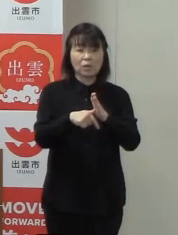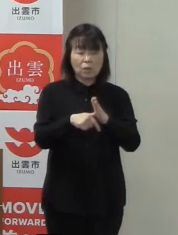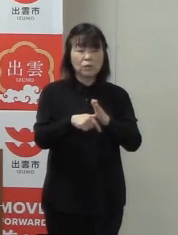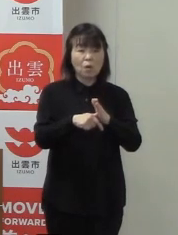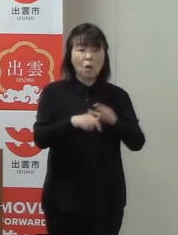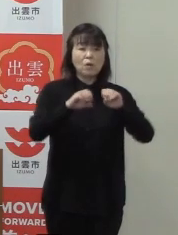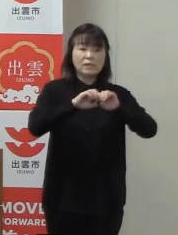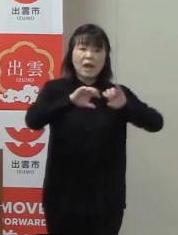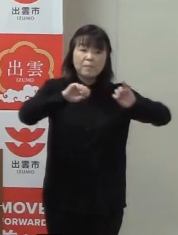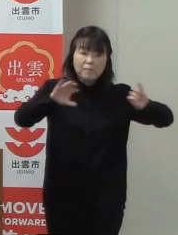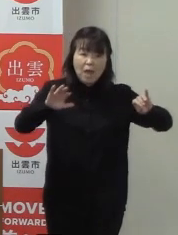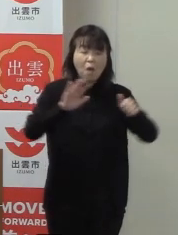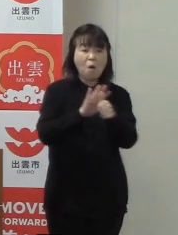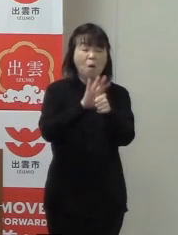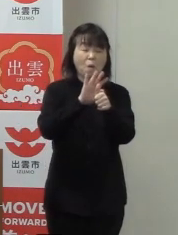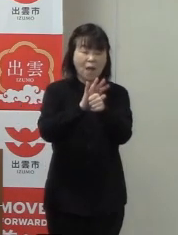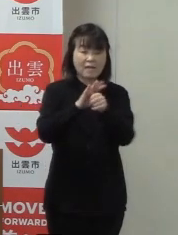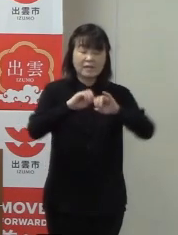終了いたしますので、